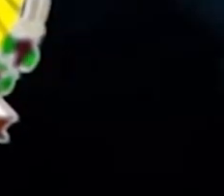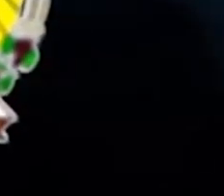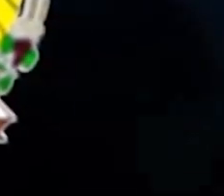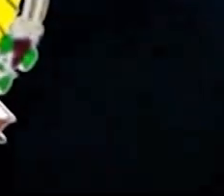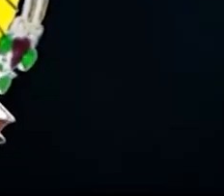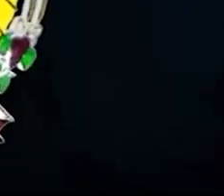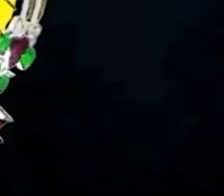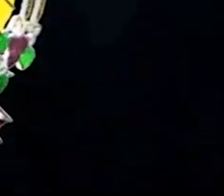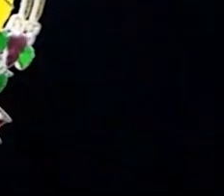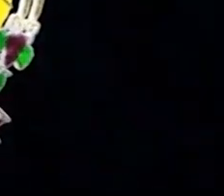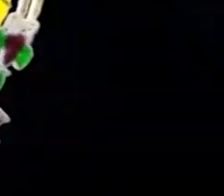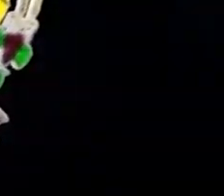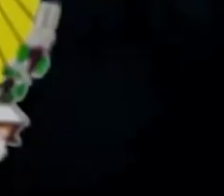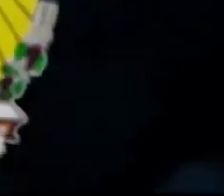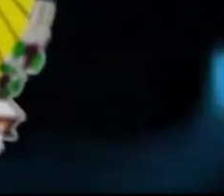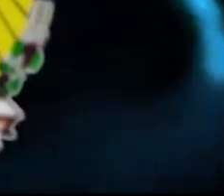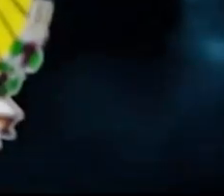قال سغا